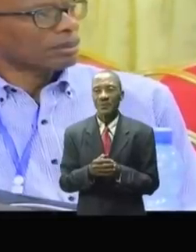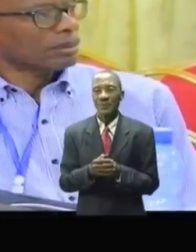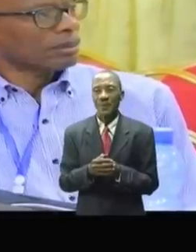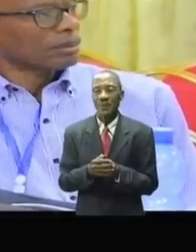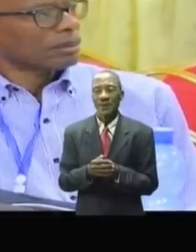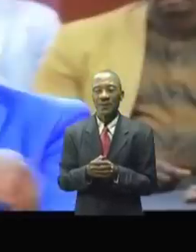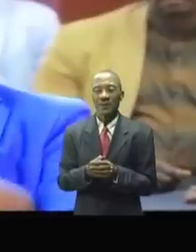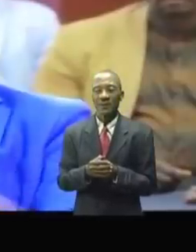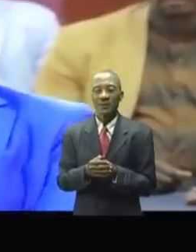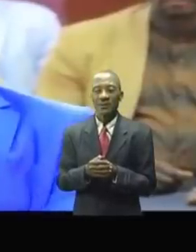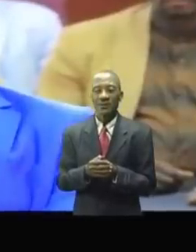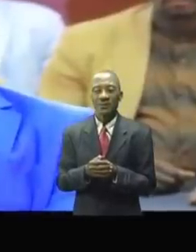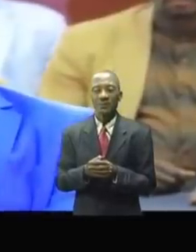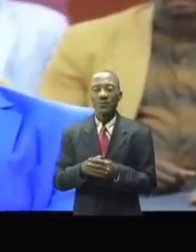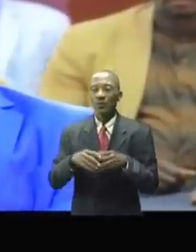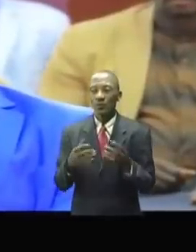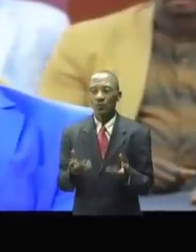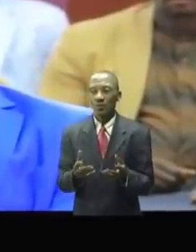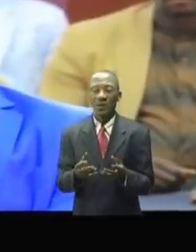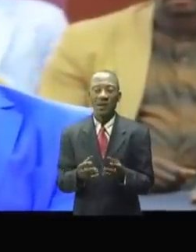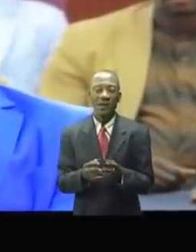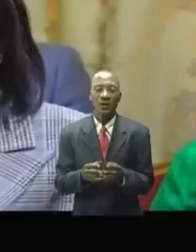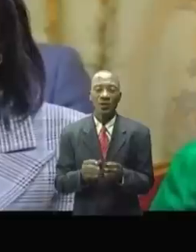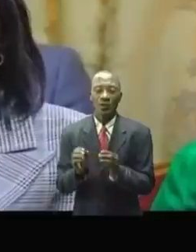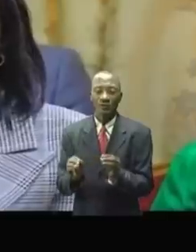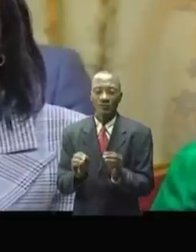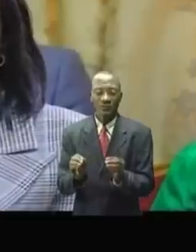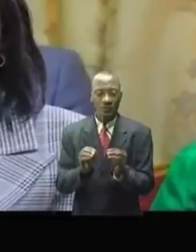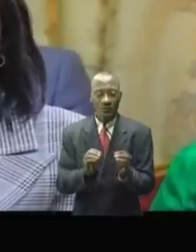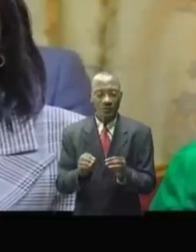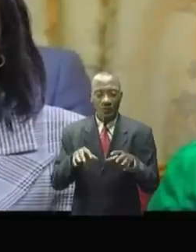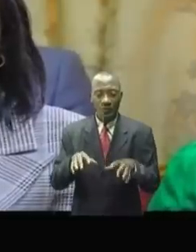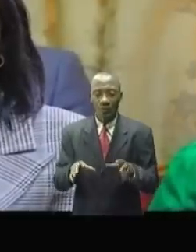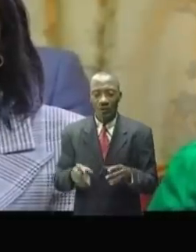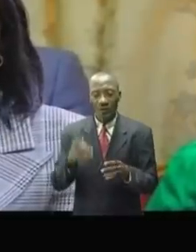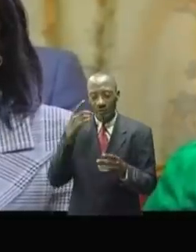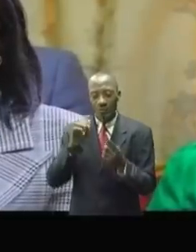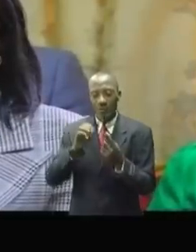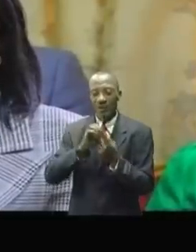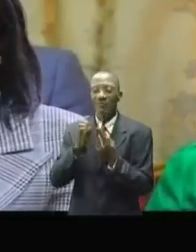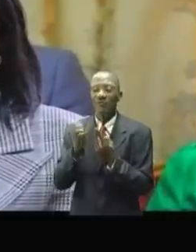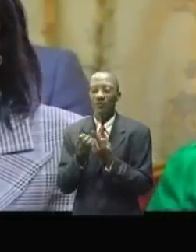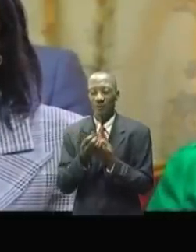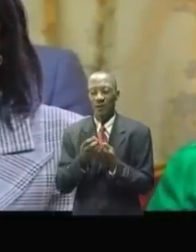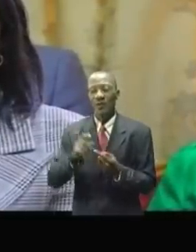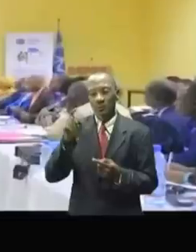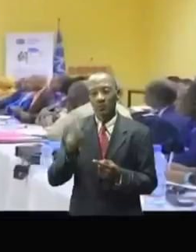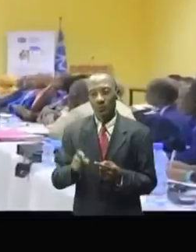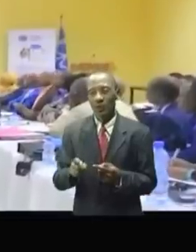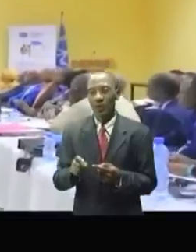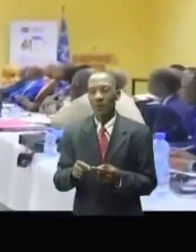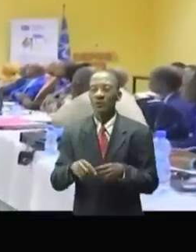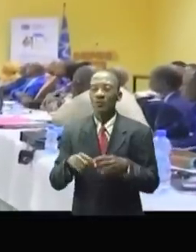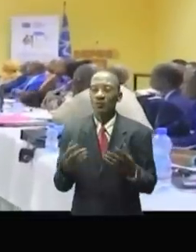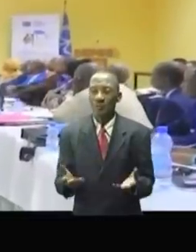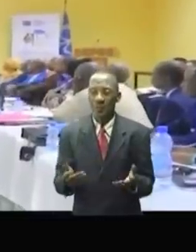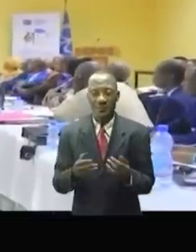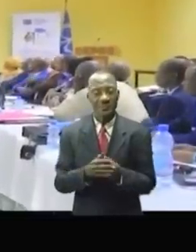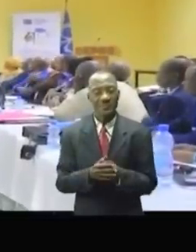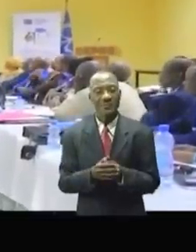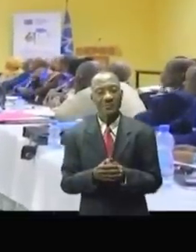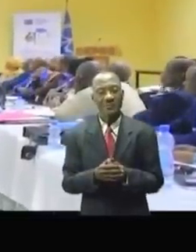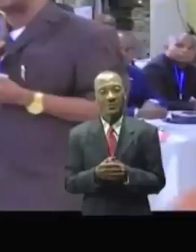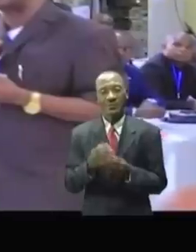par l'Agence congolaise de l'environnement. Plusieurs orateurs ont interpellé chaque service présent à ces assises dans l'exécution de